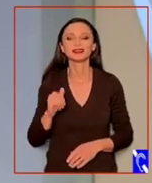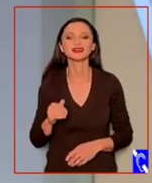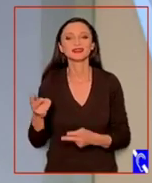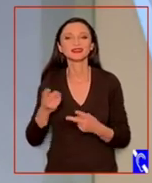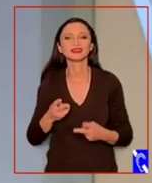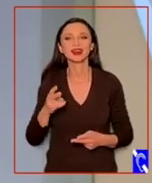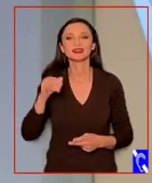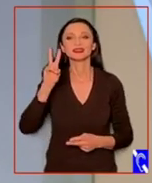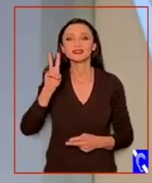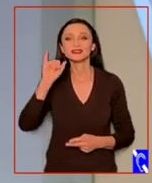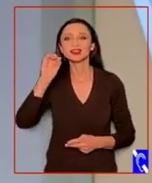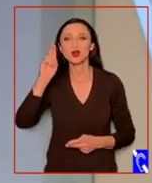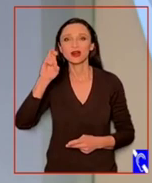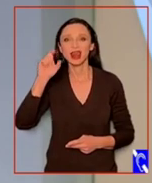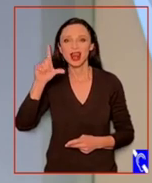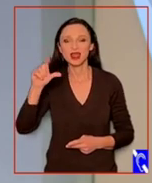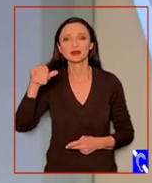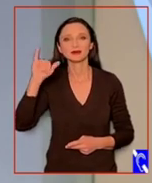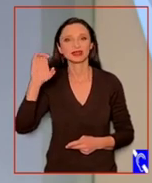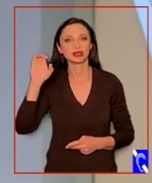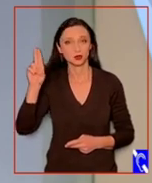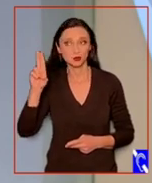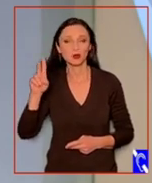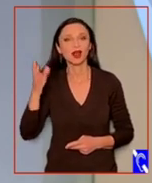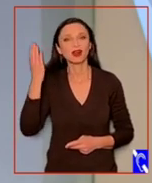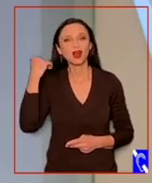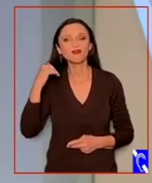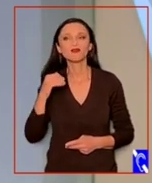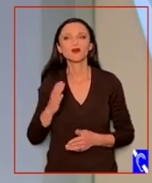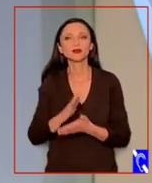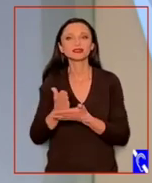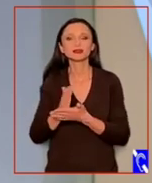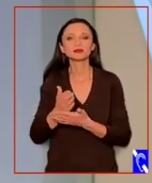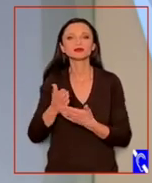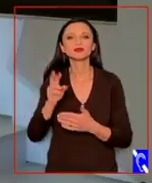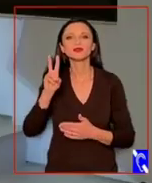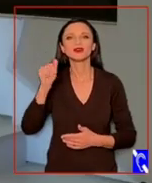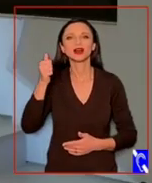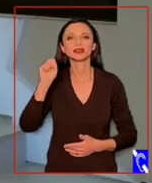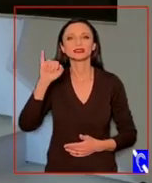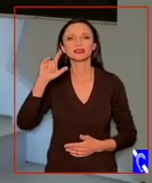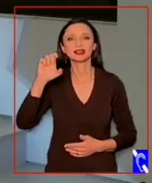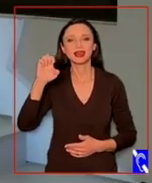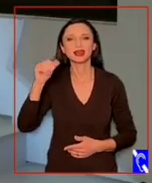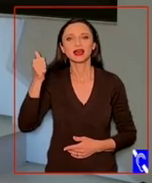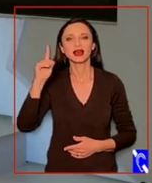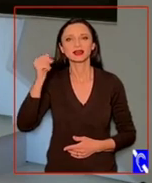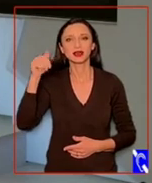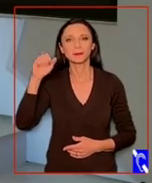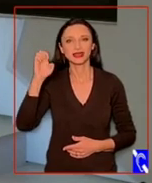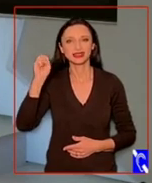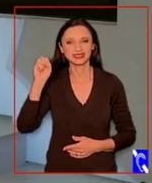Viorel Micu. E interpretul și asistentul regretatului profesor Vasile Adamescu, care s-a stins, care a